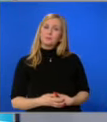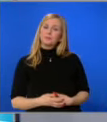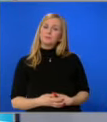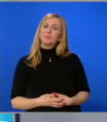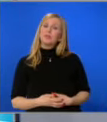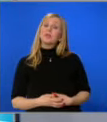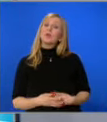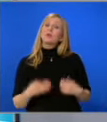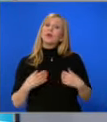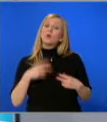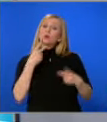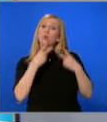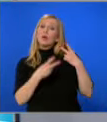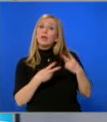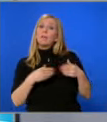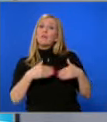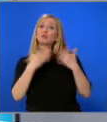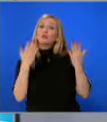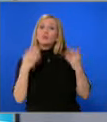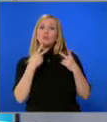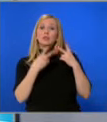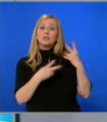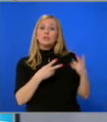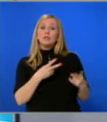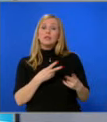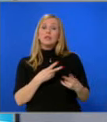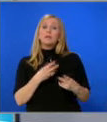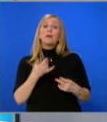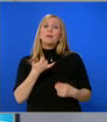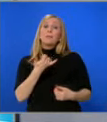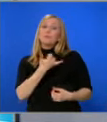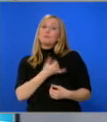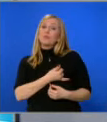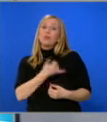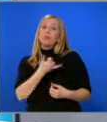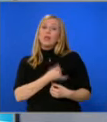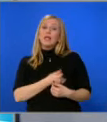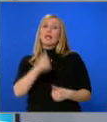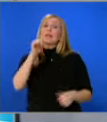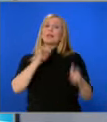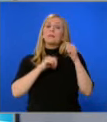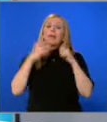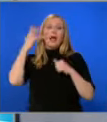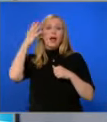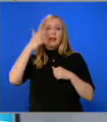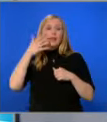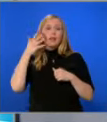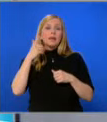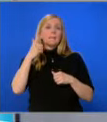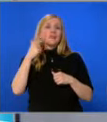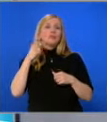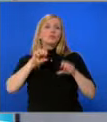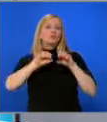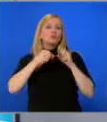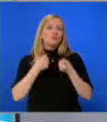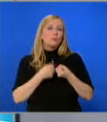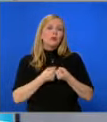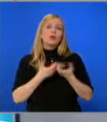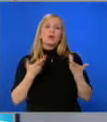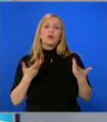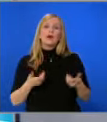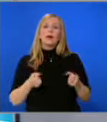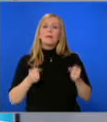Когато гледаме сутрин по сутрешните блокове, пияни и другирани младежи, които чупят пейка или стъкла или нещо общинско